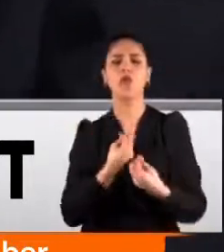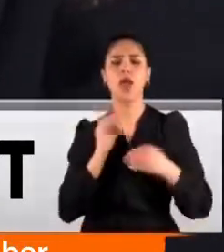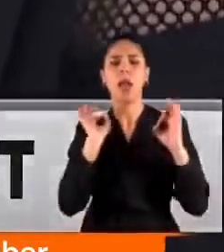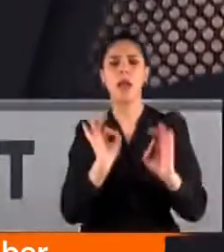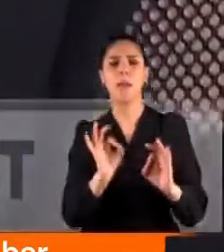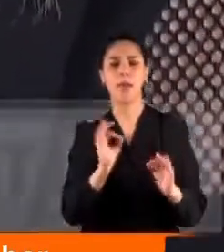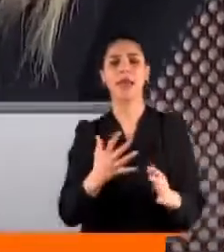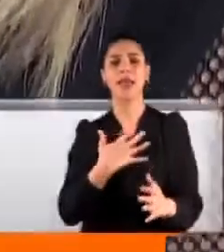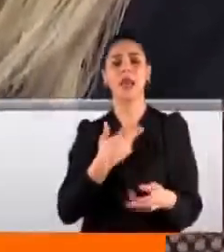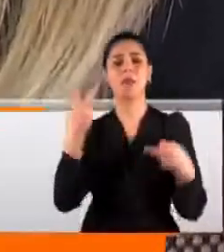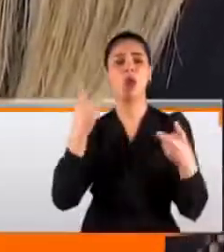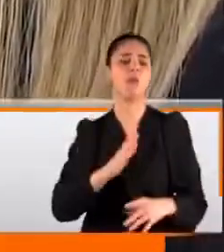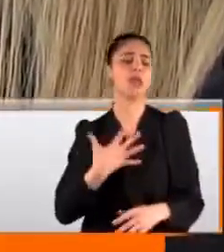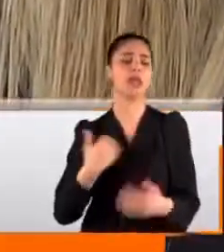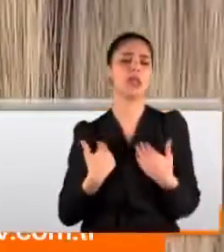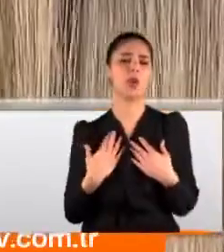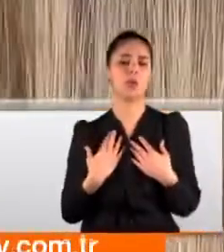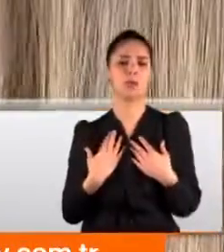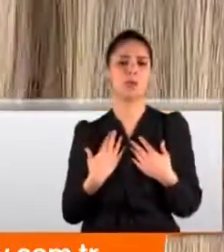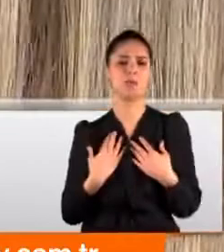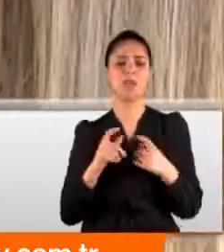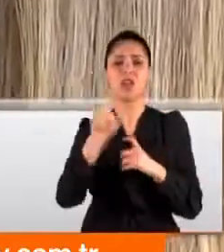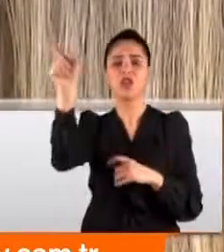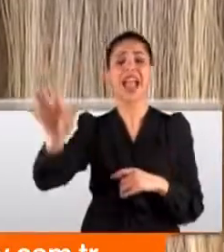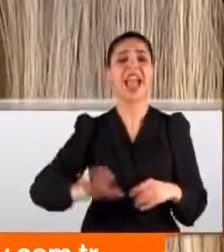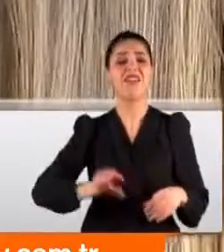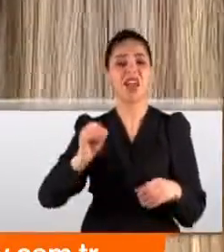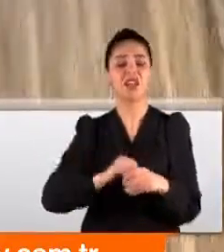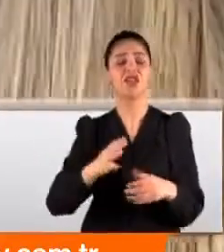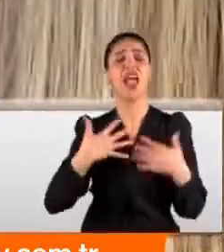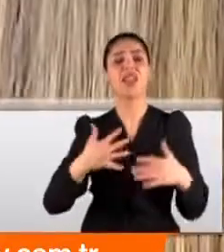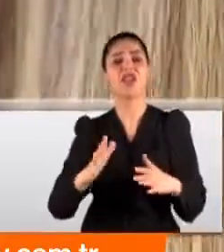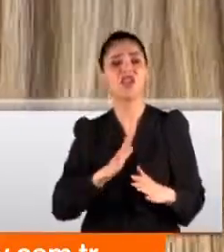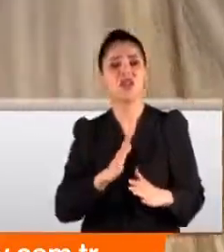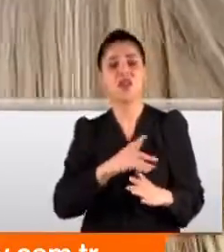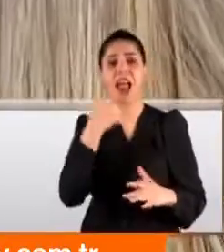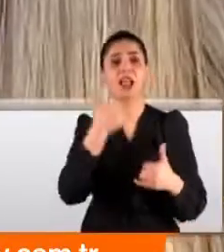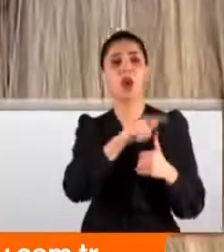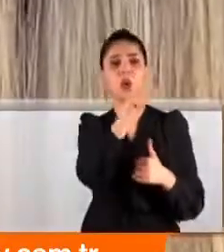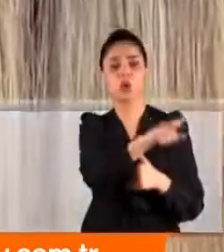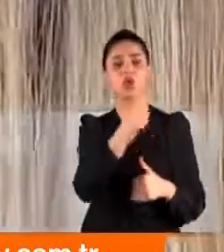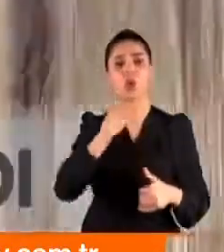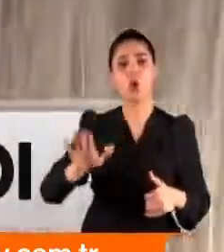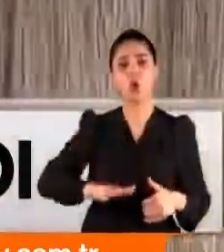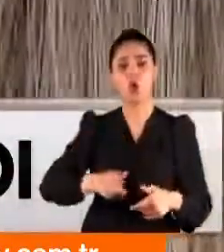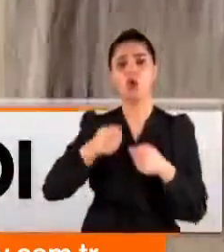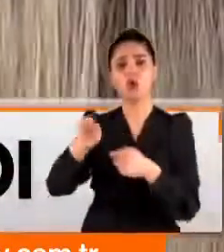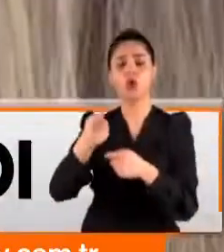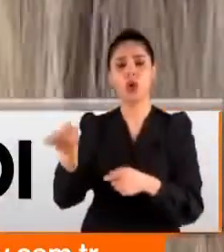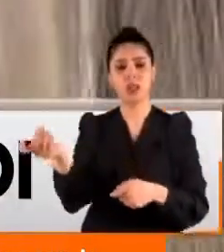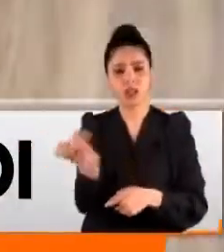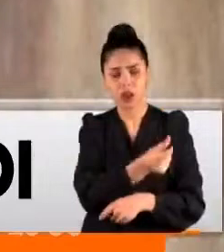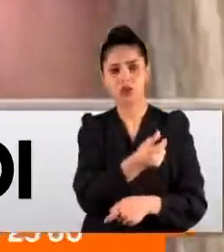kendi kendime artık ölmeyi istiyorum yani evladı içinde endişeli Çünkü eski kocası oluyor Hoca küçülüp